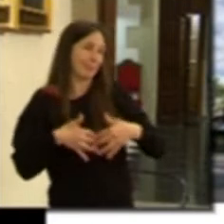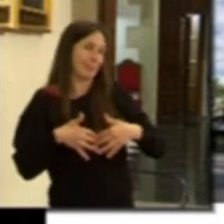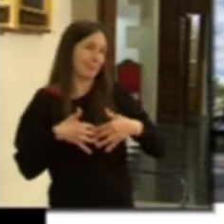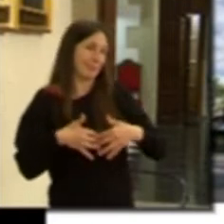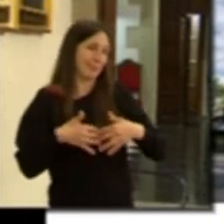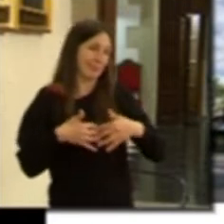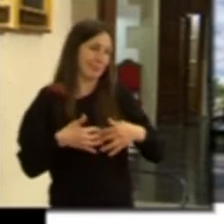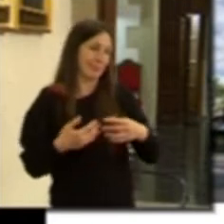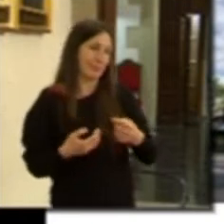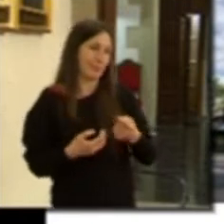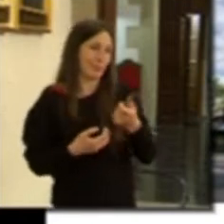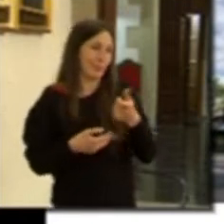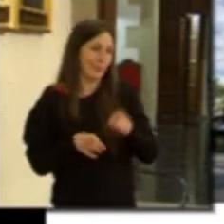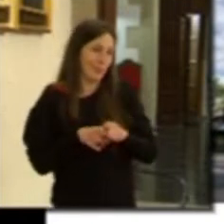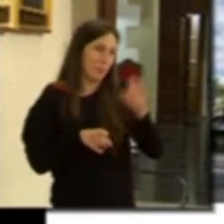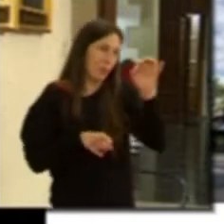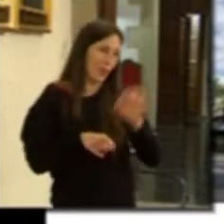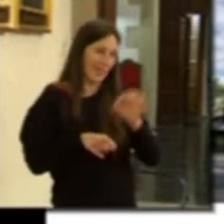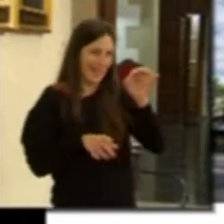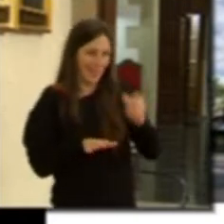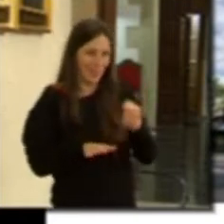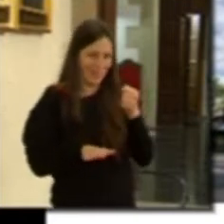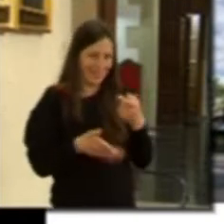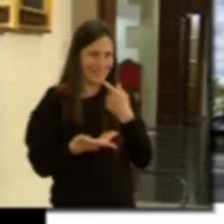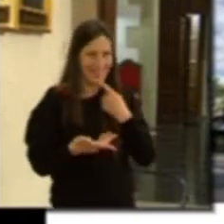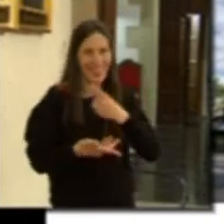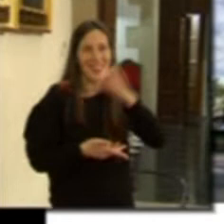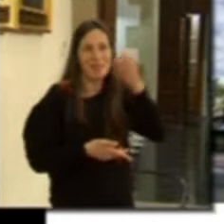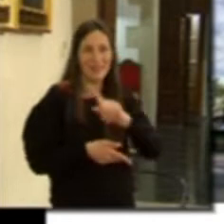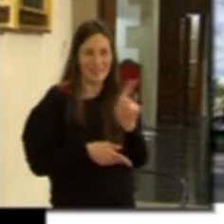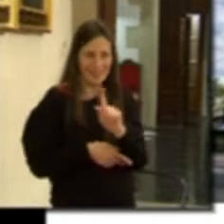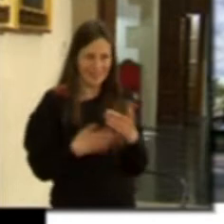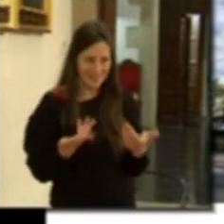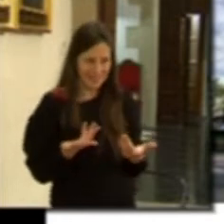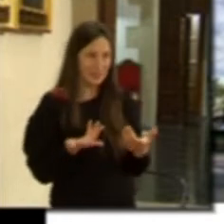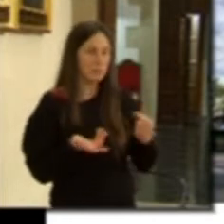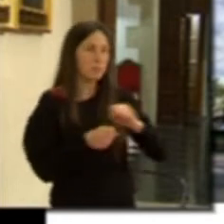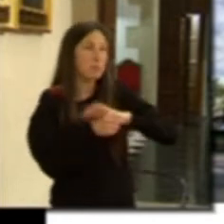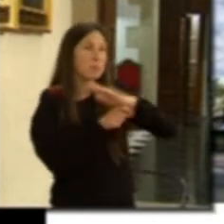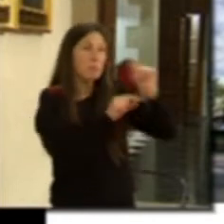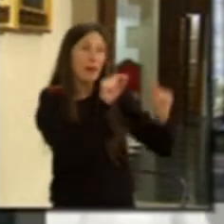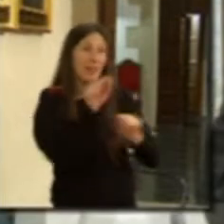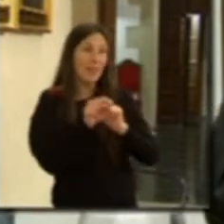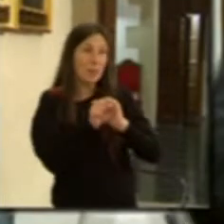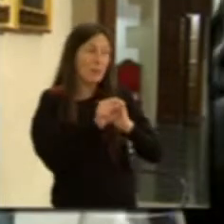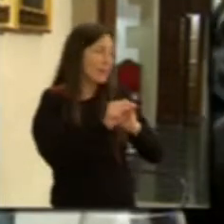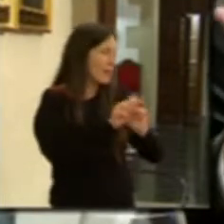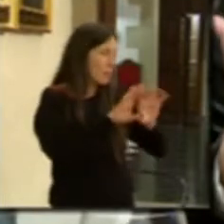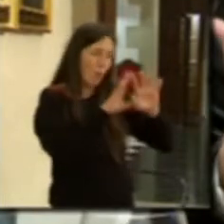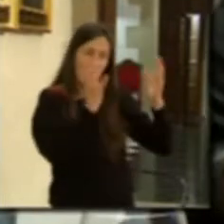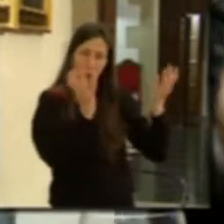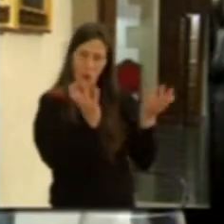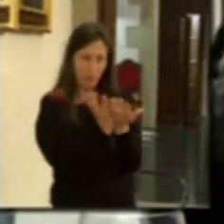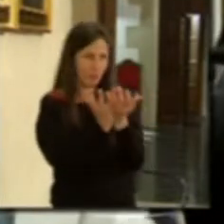diríem, amb un percentatge que no és el 100%. I la pandèmia ha afectat a tot el món. I a